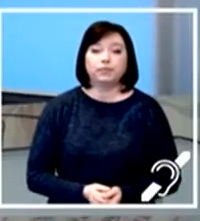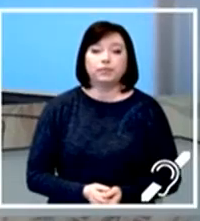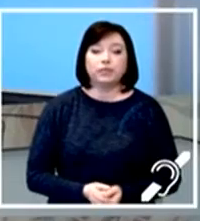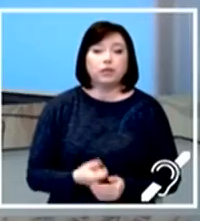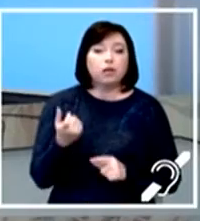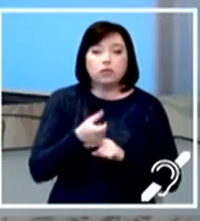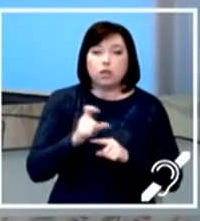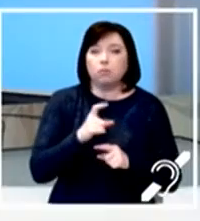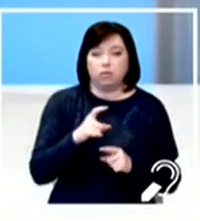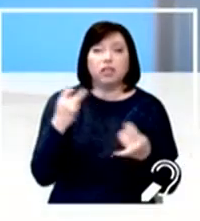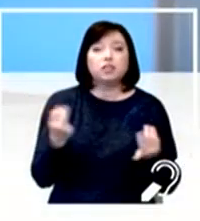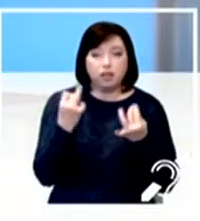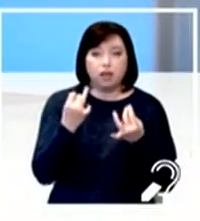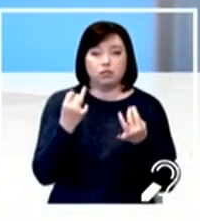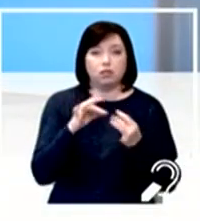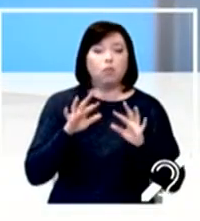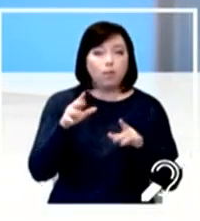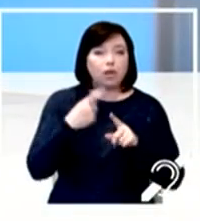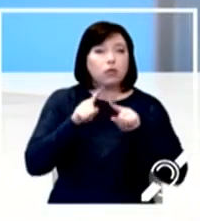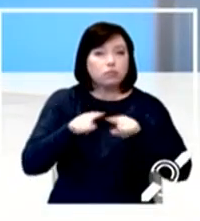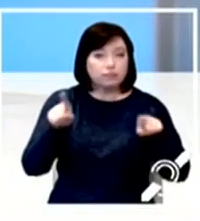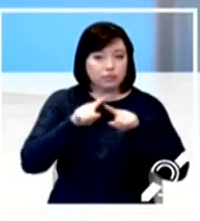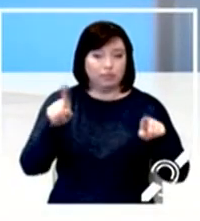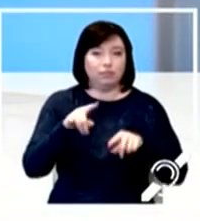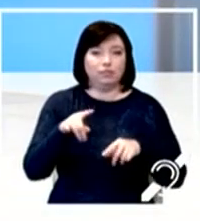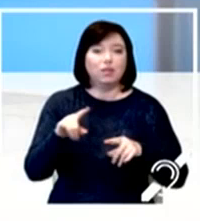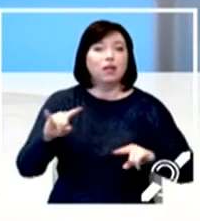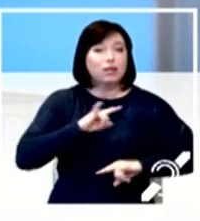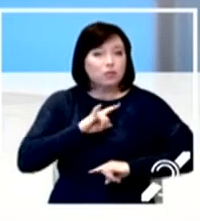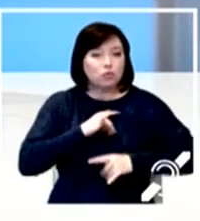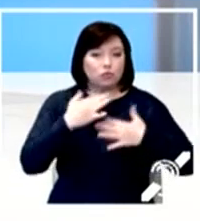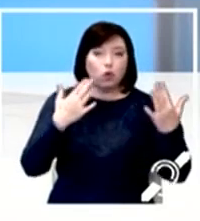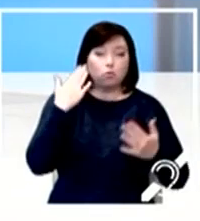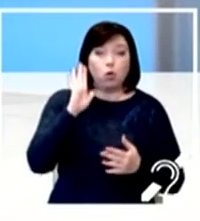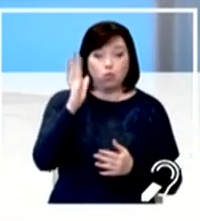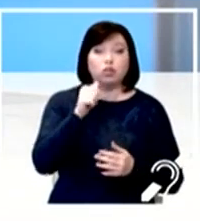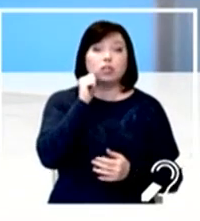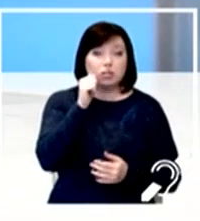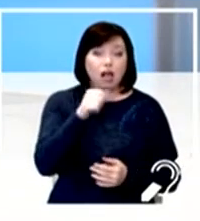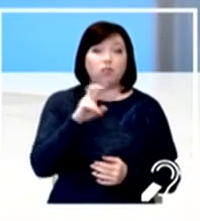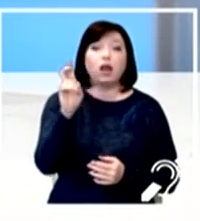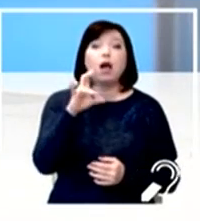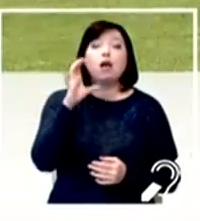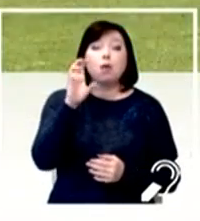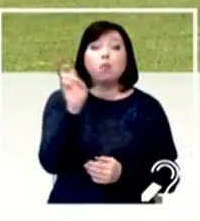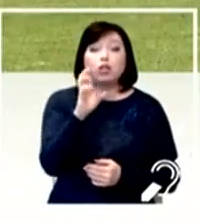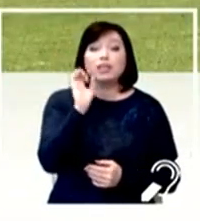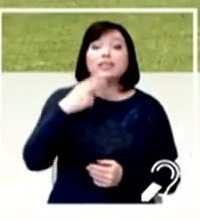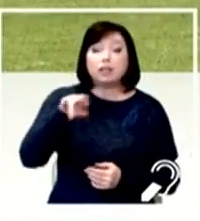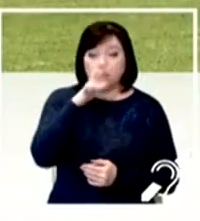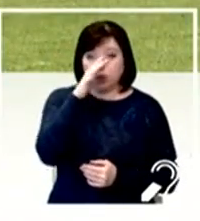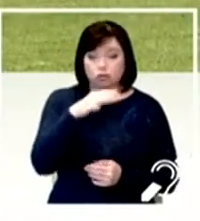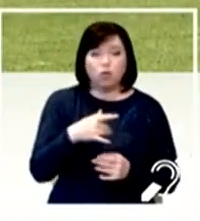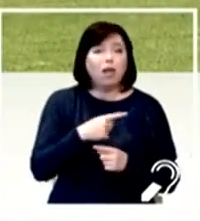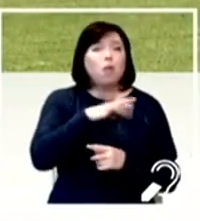Cel mai amplu eveniment destinat promovării artei populare românești va începe mâine la Grădina Botanică din Chișinău. În premieră,